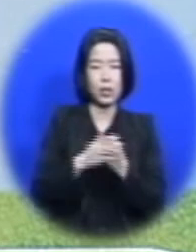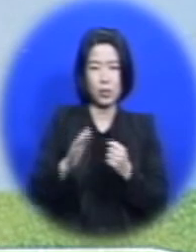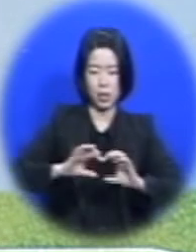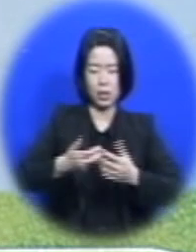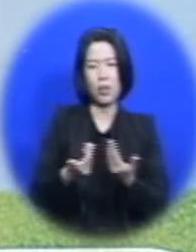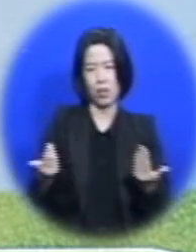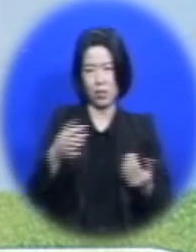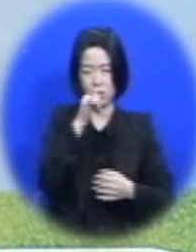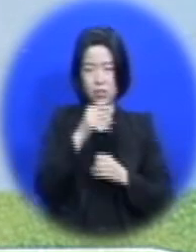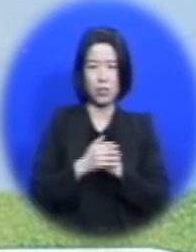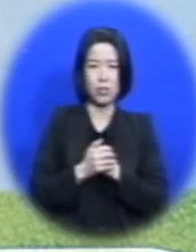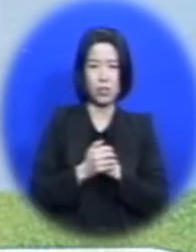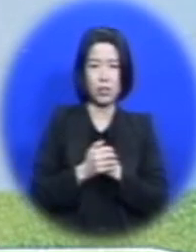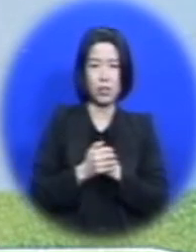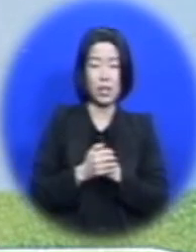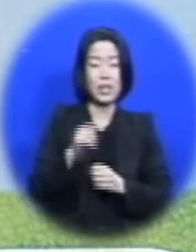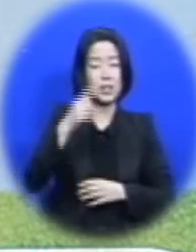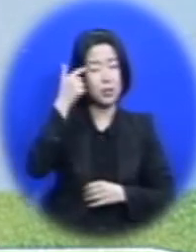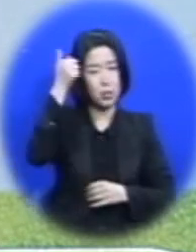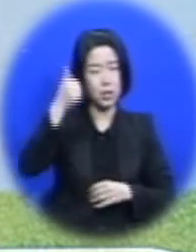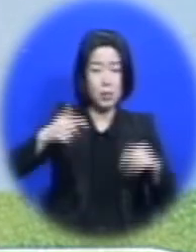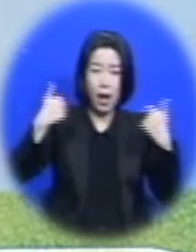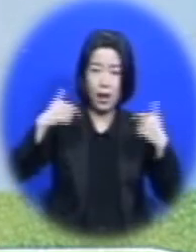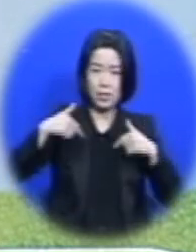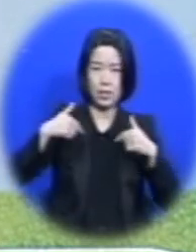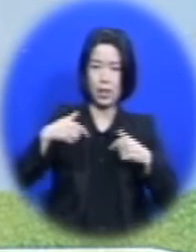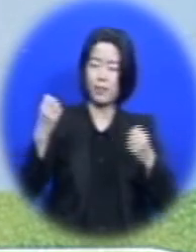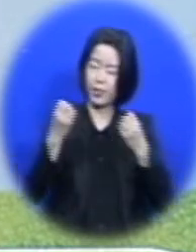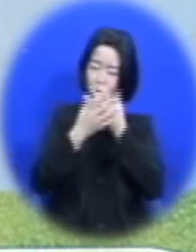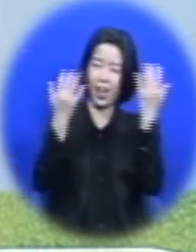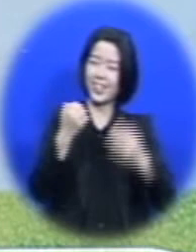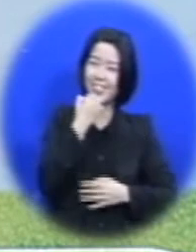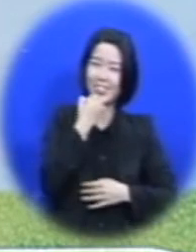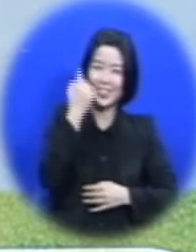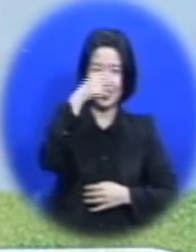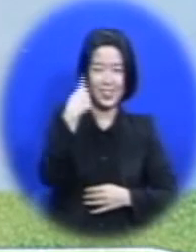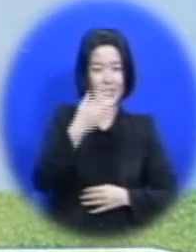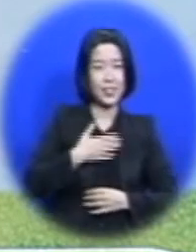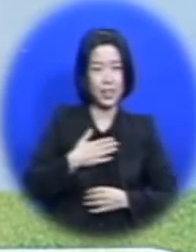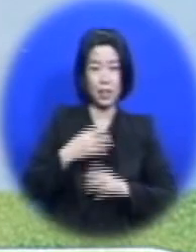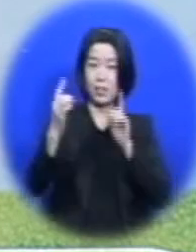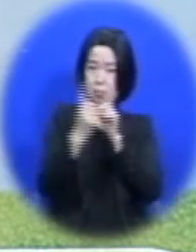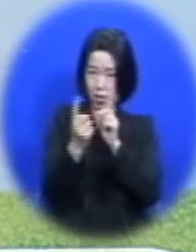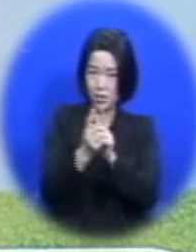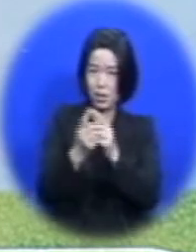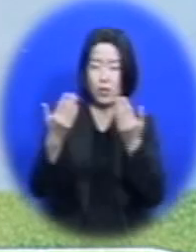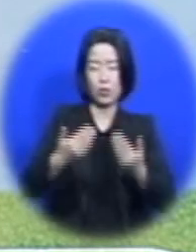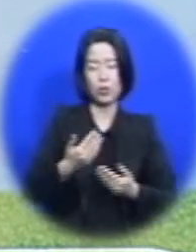보시죠 그 목사님은 늘 환하게 웃는 얼굴로 저를 맞아 주던